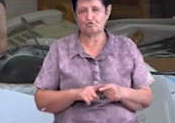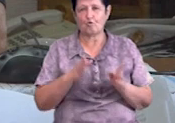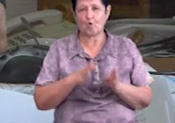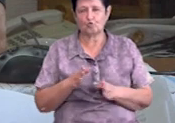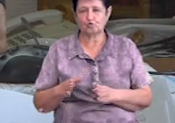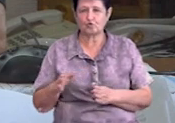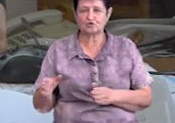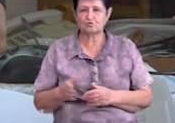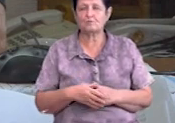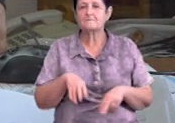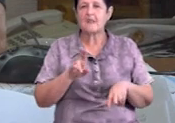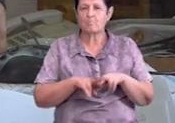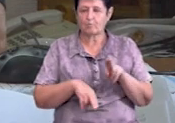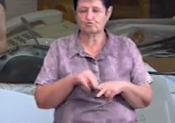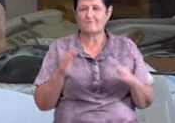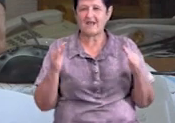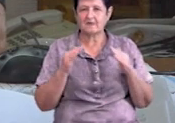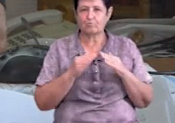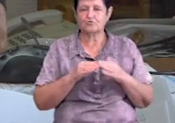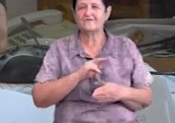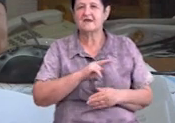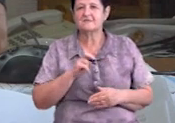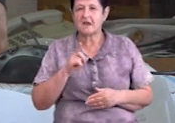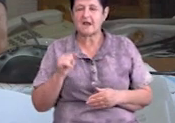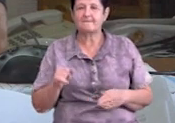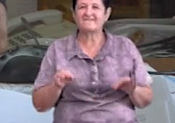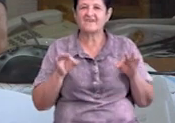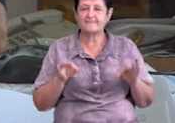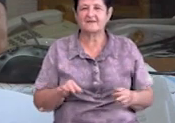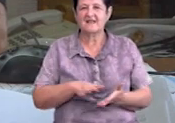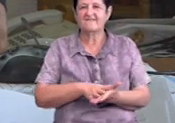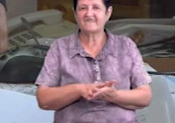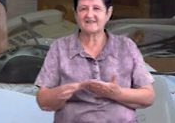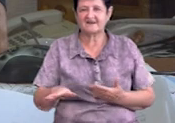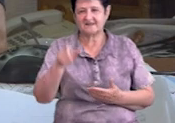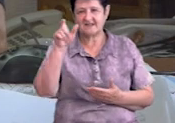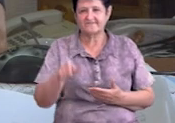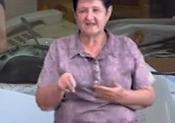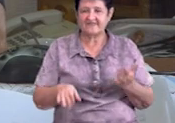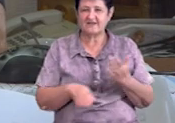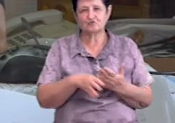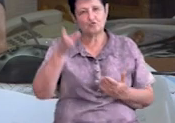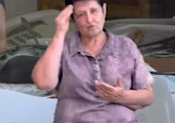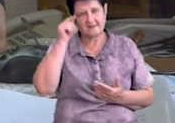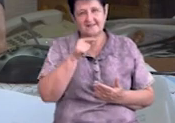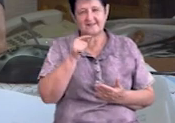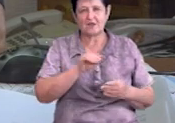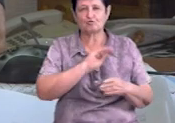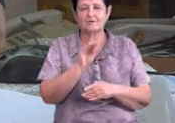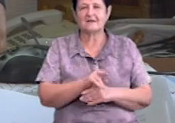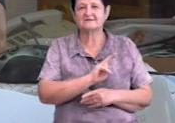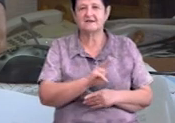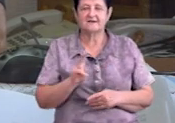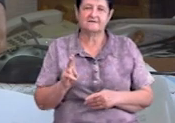гуртожитку побудувати будівлю, яка б виправдала витрати інвестора з урахуванням тої дотації,